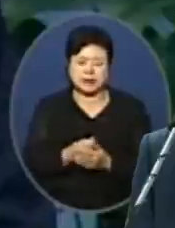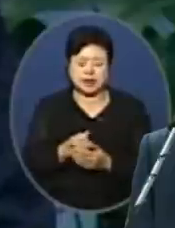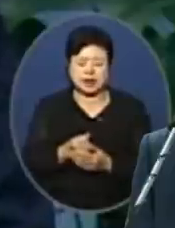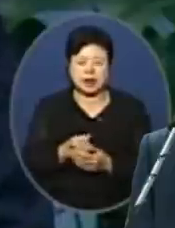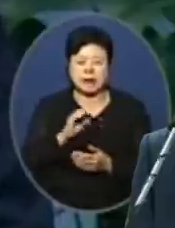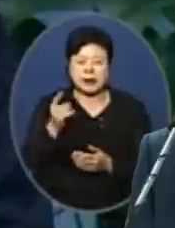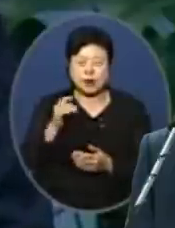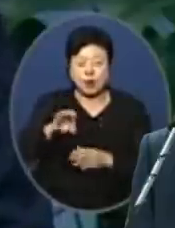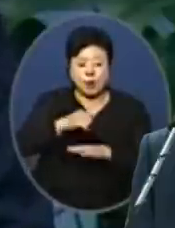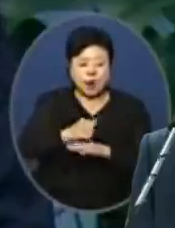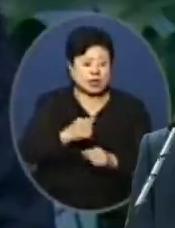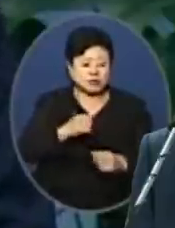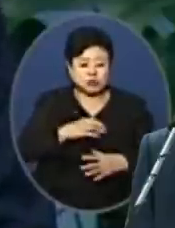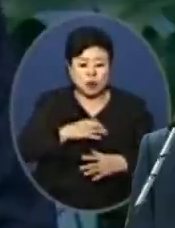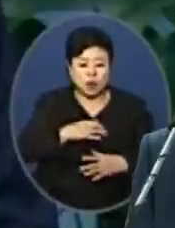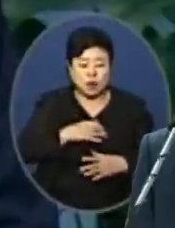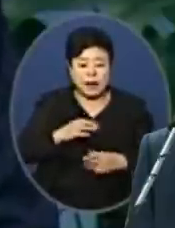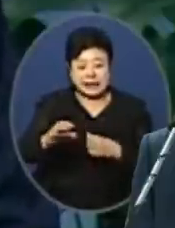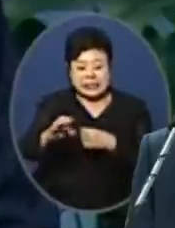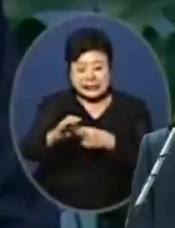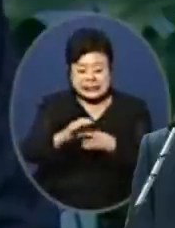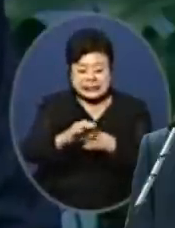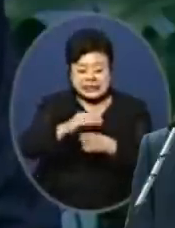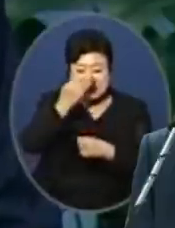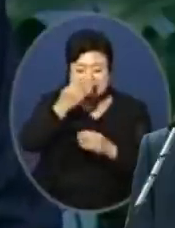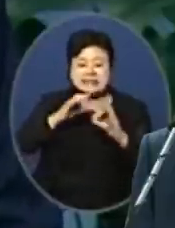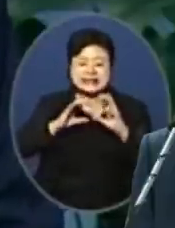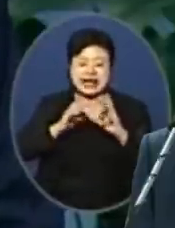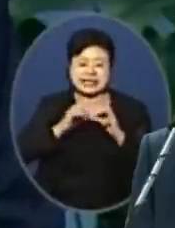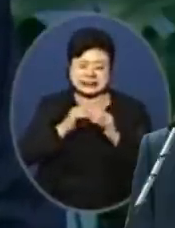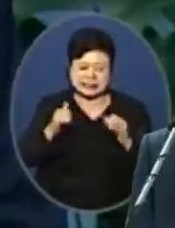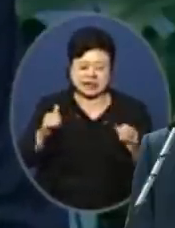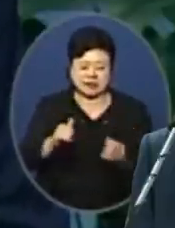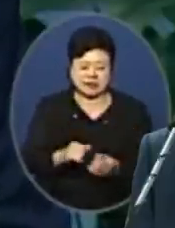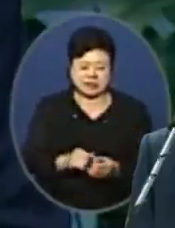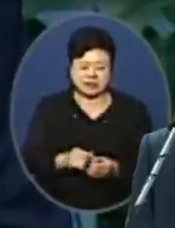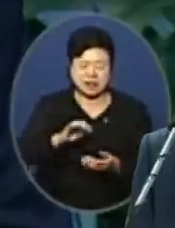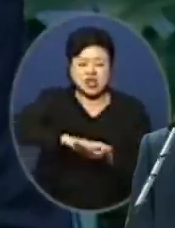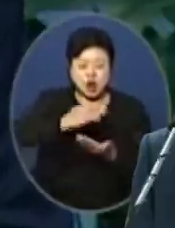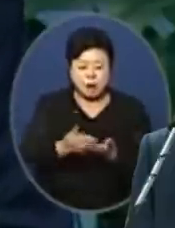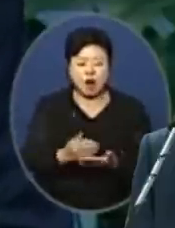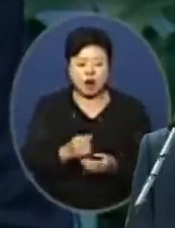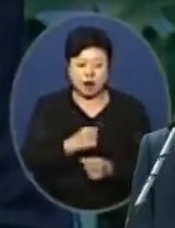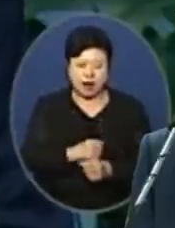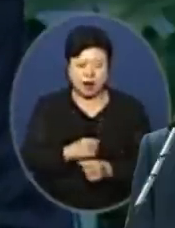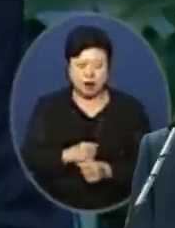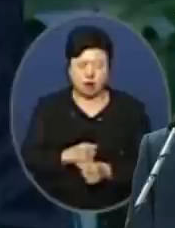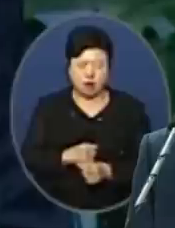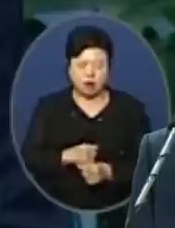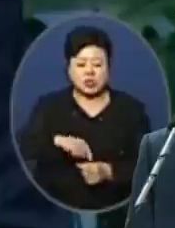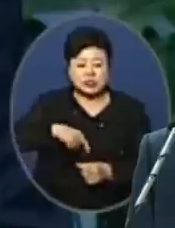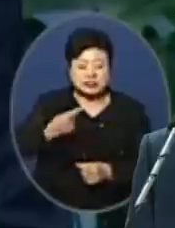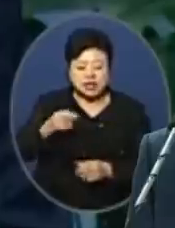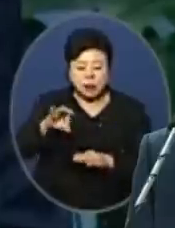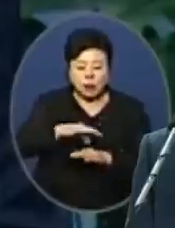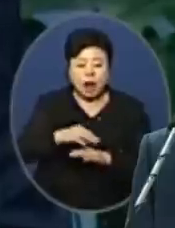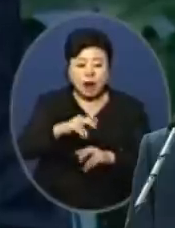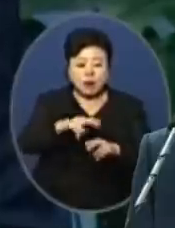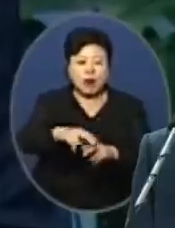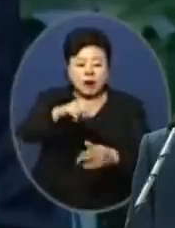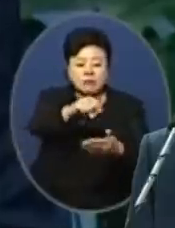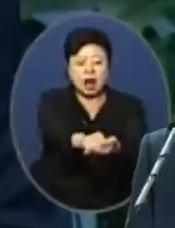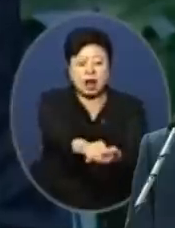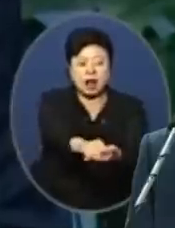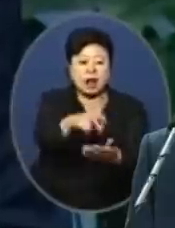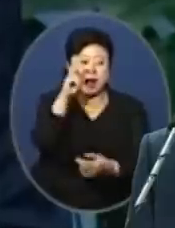왕이 겁을 내는 것입니다. 만일 이스라엘 사람들이 혁명을 일으켜서 자기의 왕위를